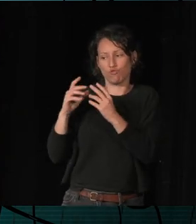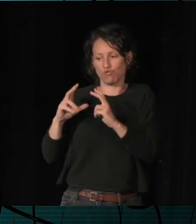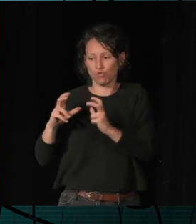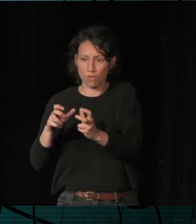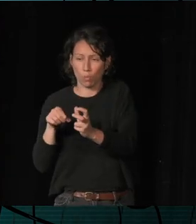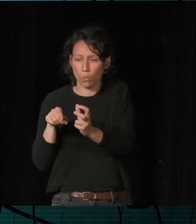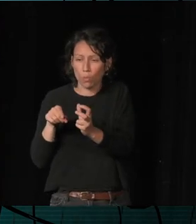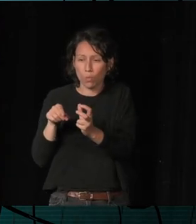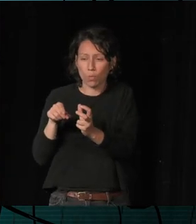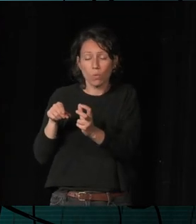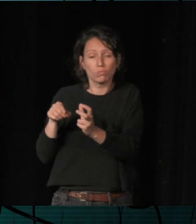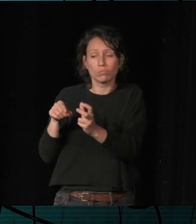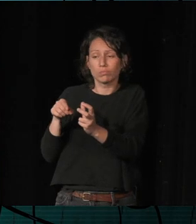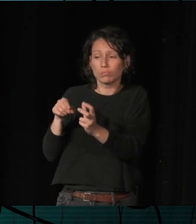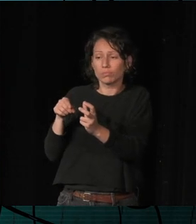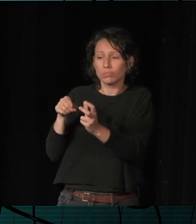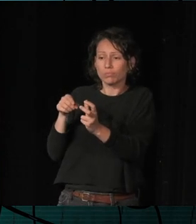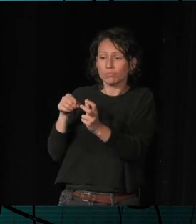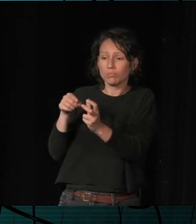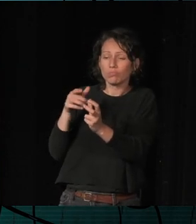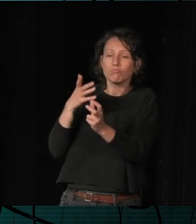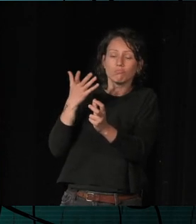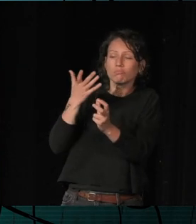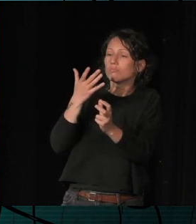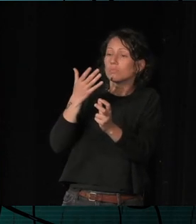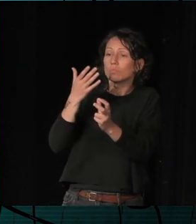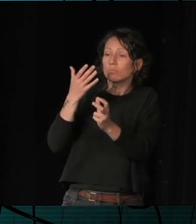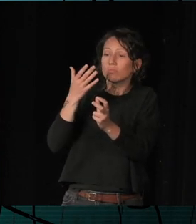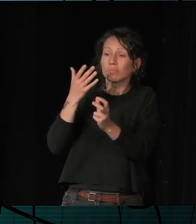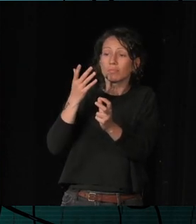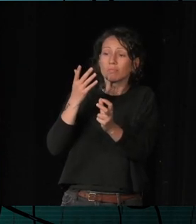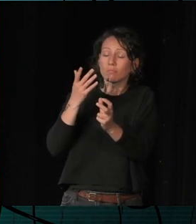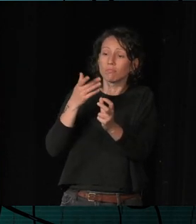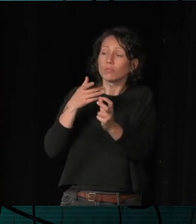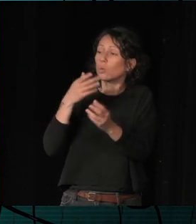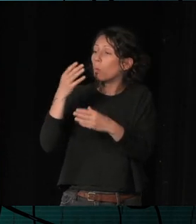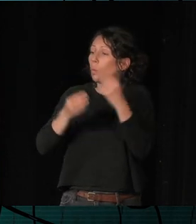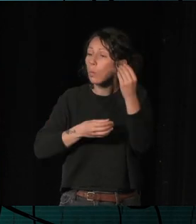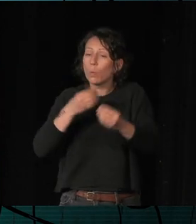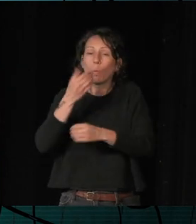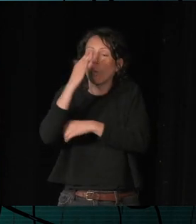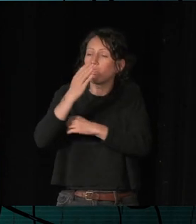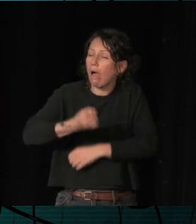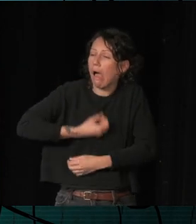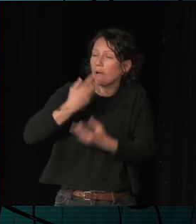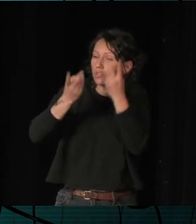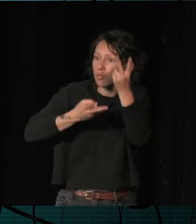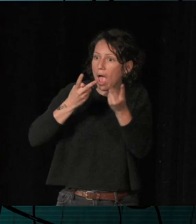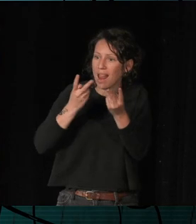ou les autres œuvres, les autres arts audiovisuels ont quelquefois plus de mal à représenter les